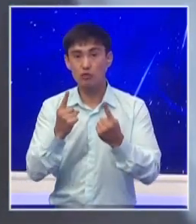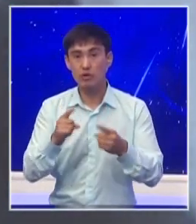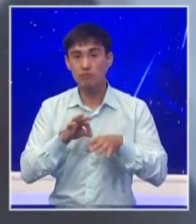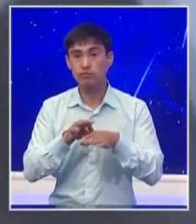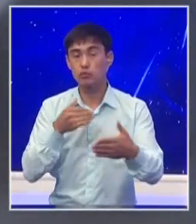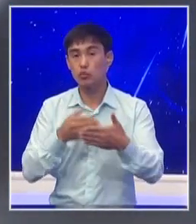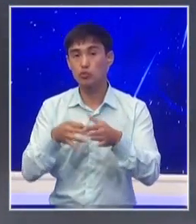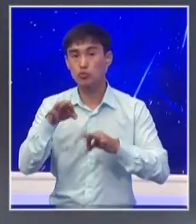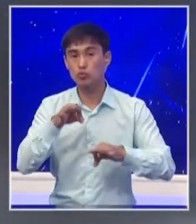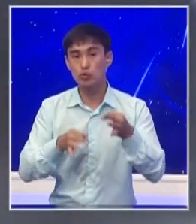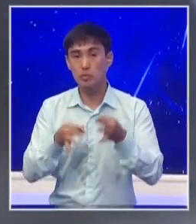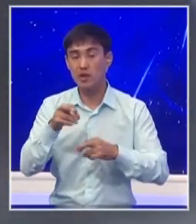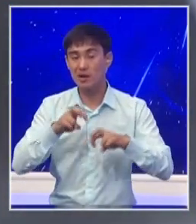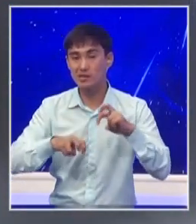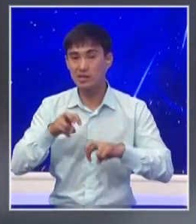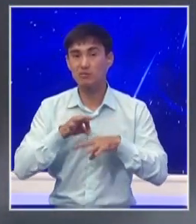проводится досудебное расследование.